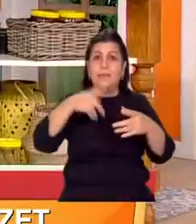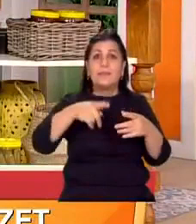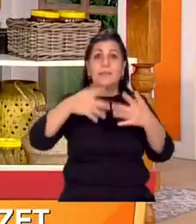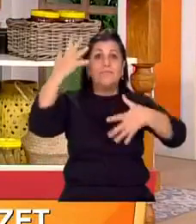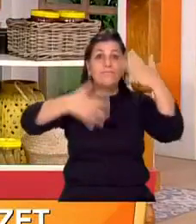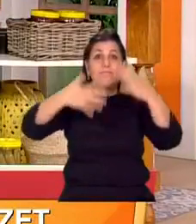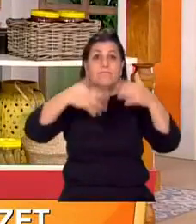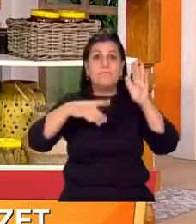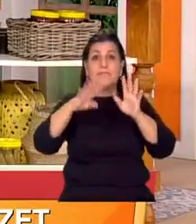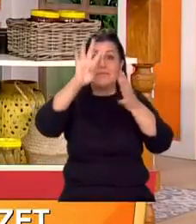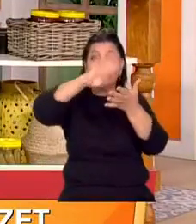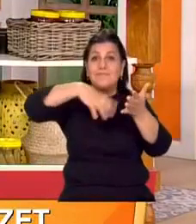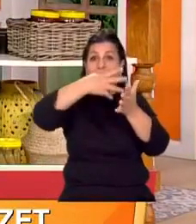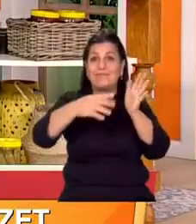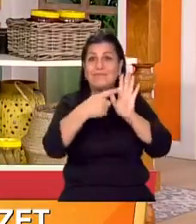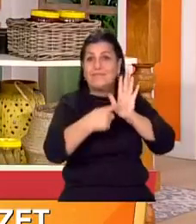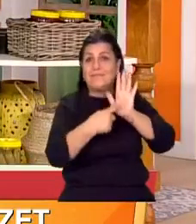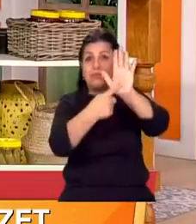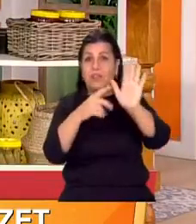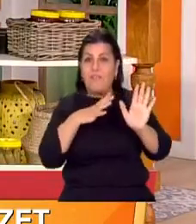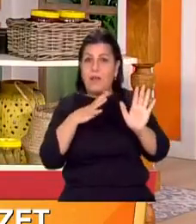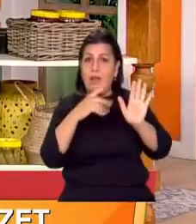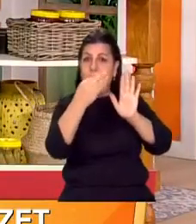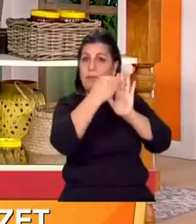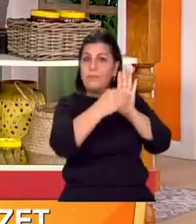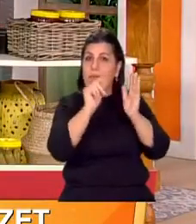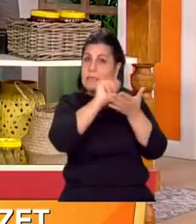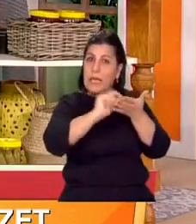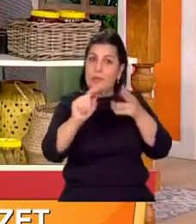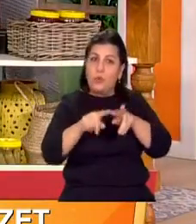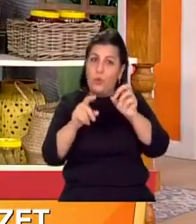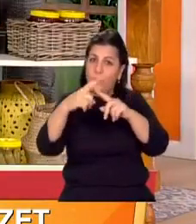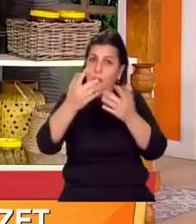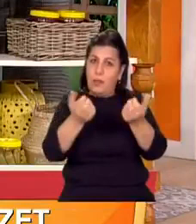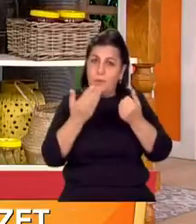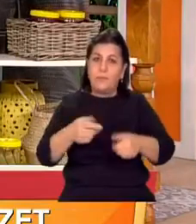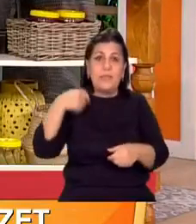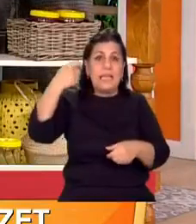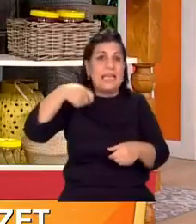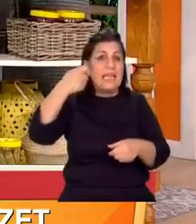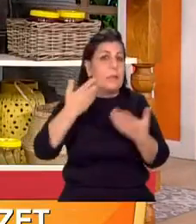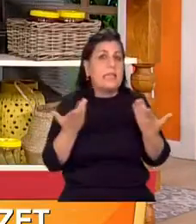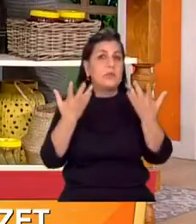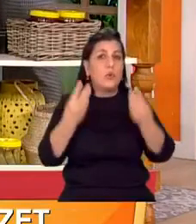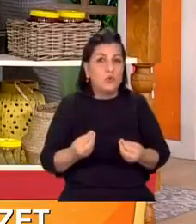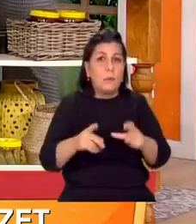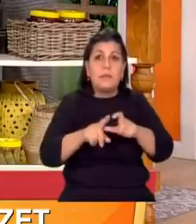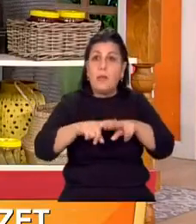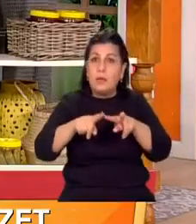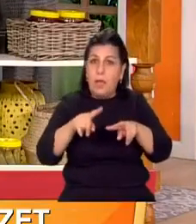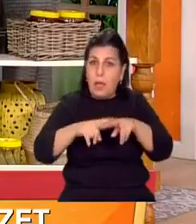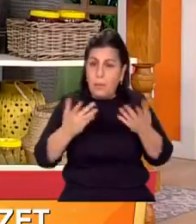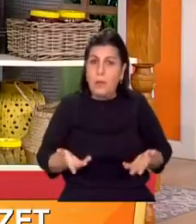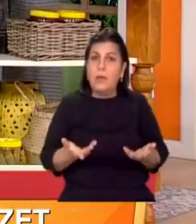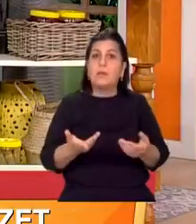içeriğiyle ilgili bilgileri veriyoruz ama yine Siz şöyle bir tekrar ederseniz seviniriz şimdi kıymamızı nasıl bir kıyma uzun orta yağlı